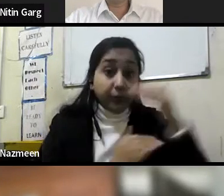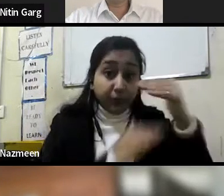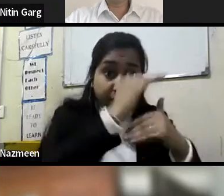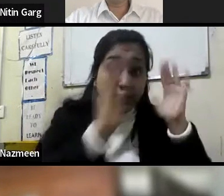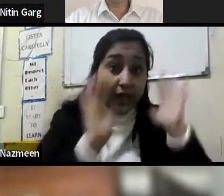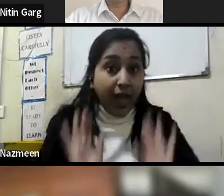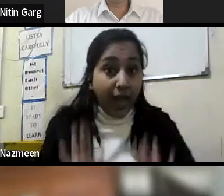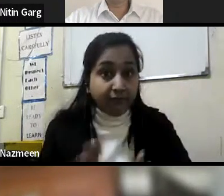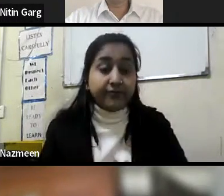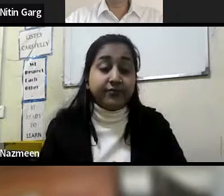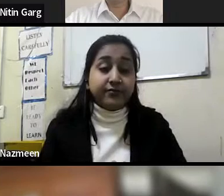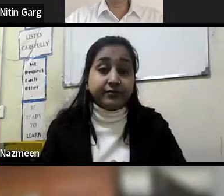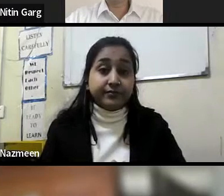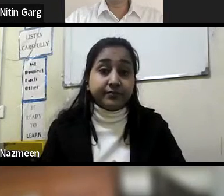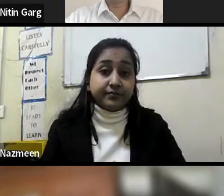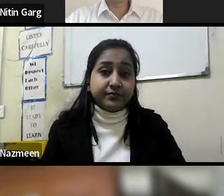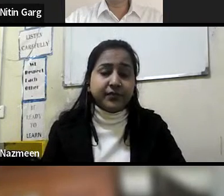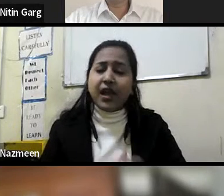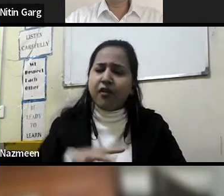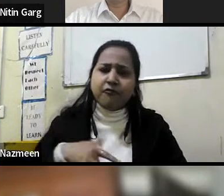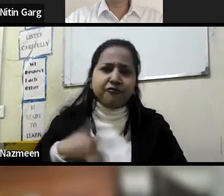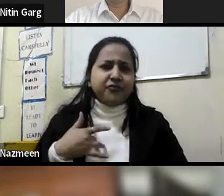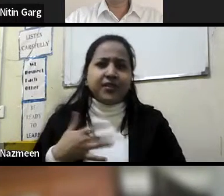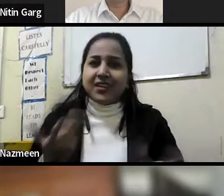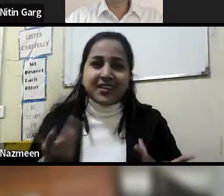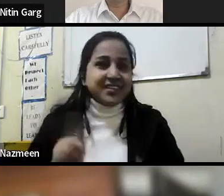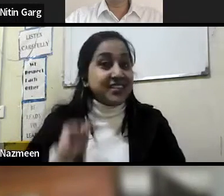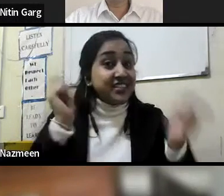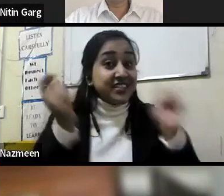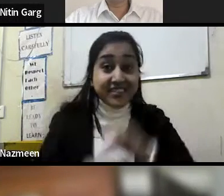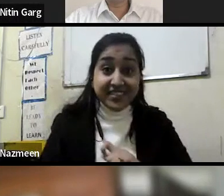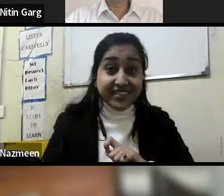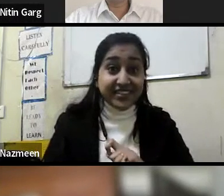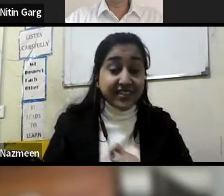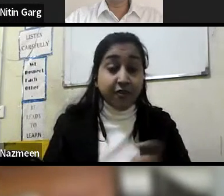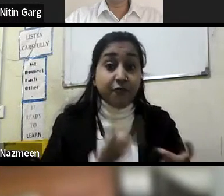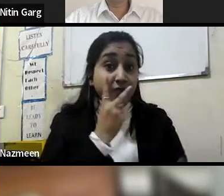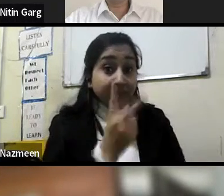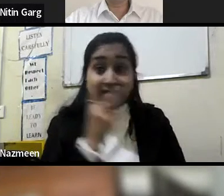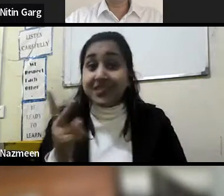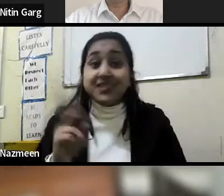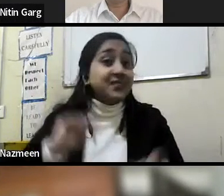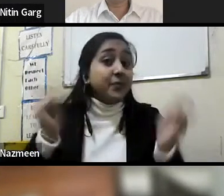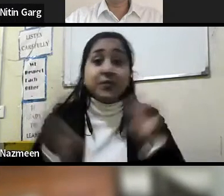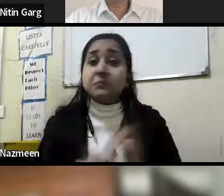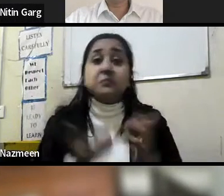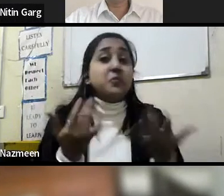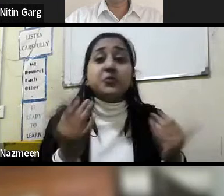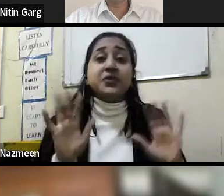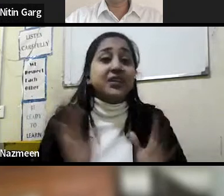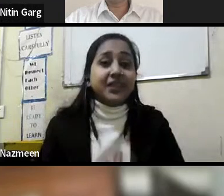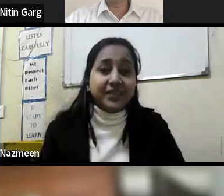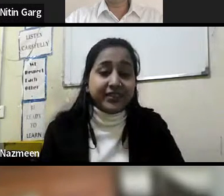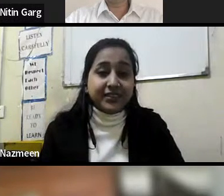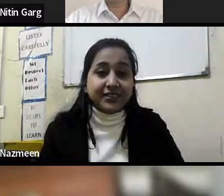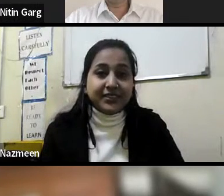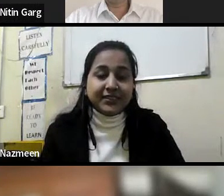हैं. हाउएवर आई फील इट कैन नॉट रिप्लेस द फेस टू फेस. तो हमने